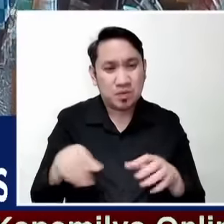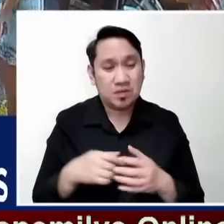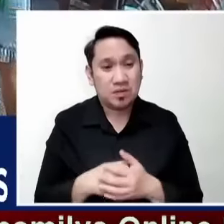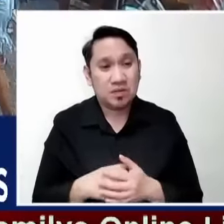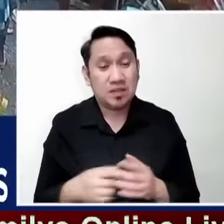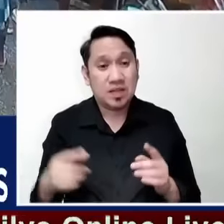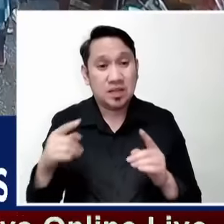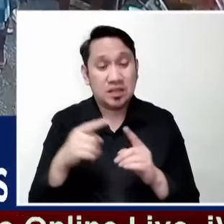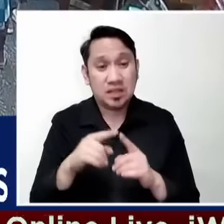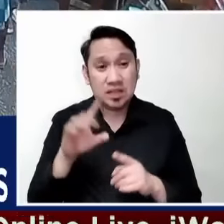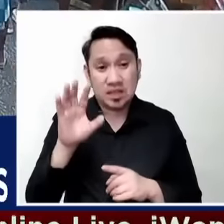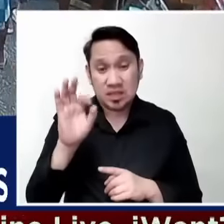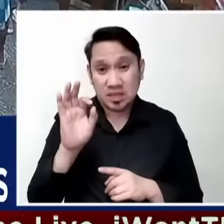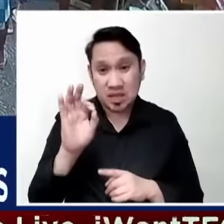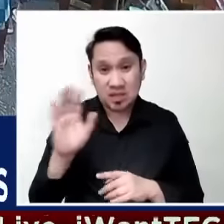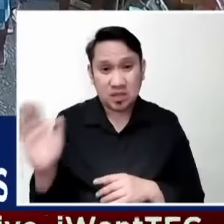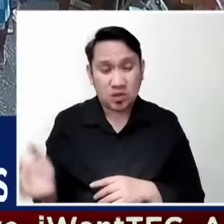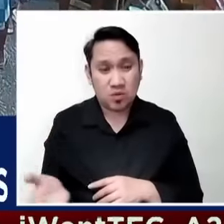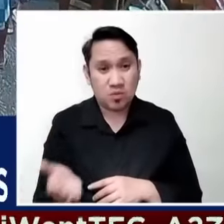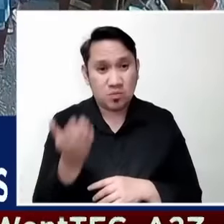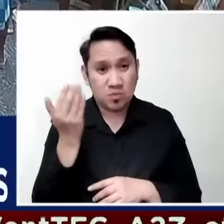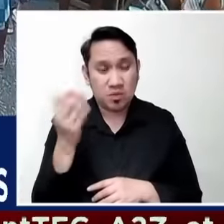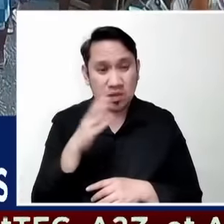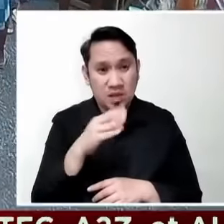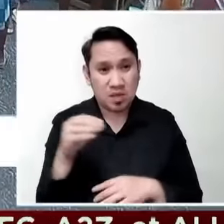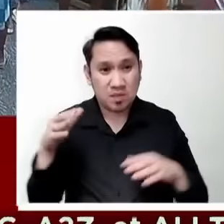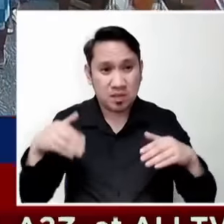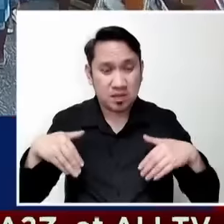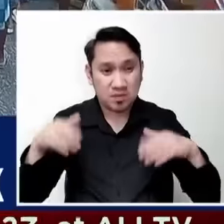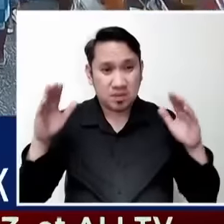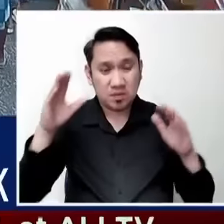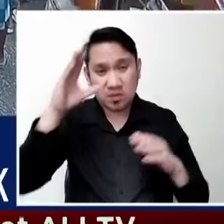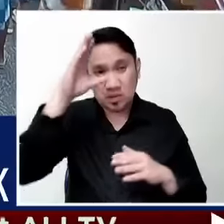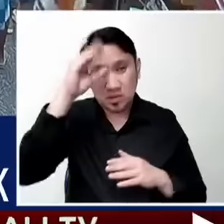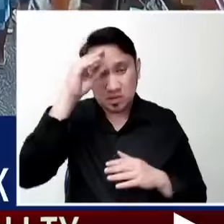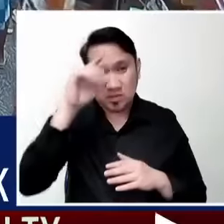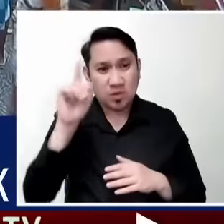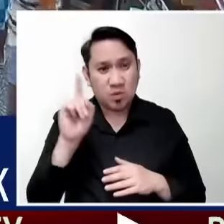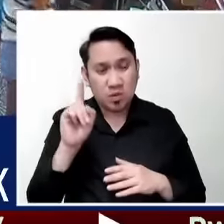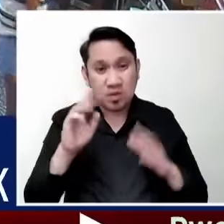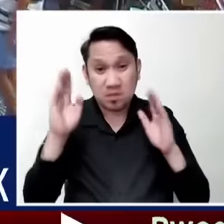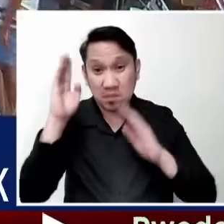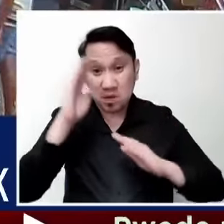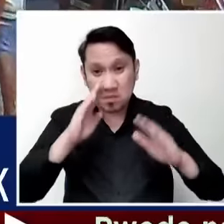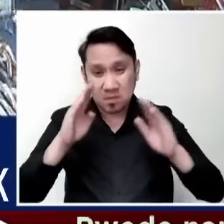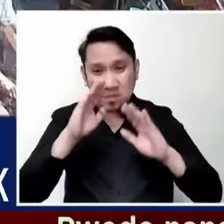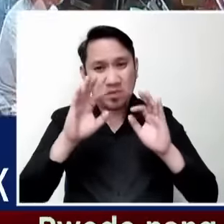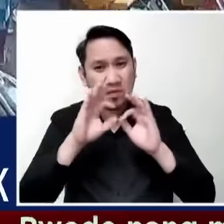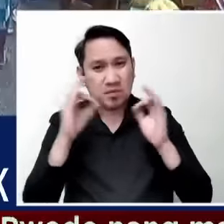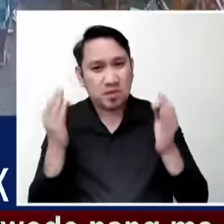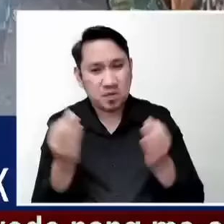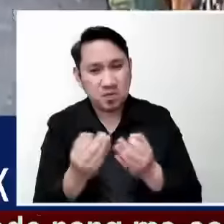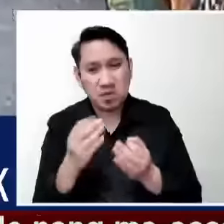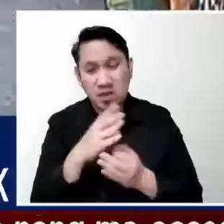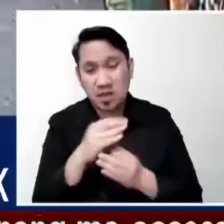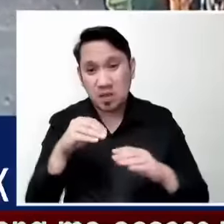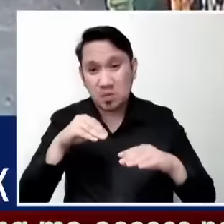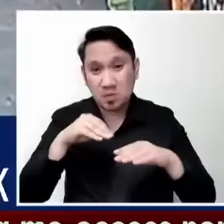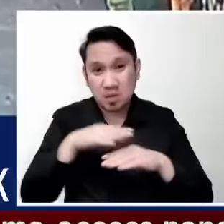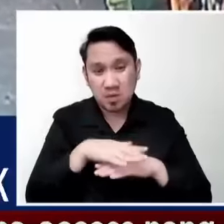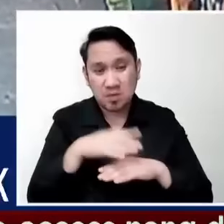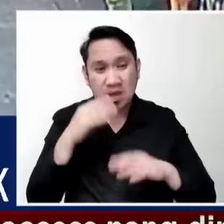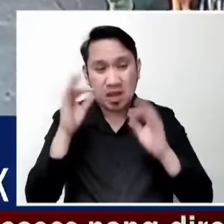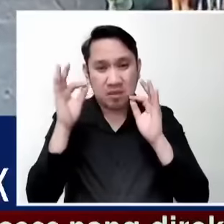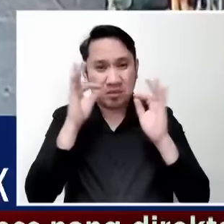ng umaga ang negosasyon hanggang sa sumuko ang lalaki. Problema umano sa pamilya at posibleng impluwensya ng illegal na droga ang